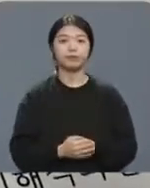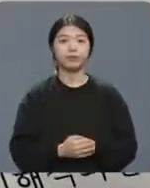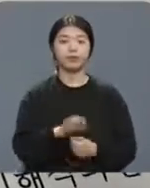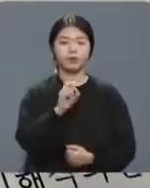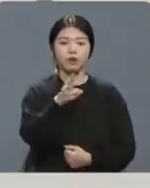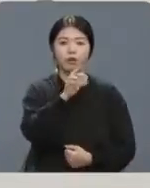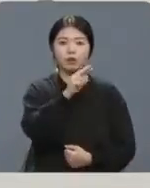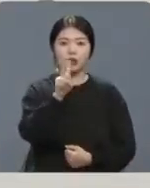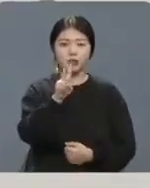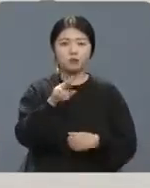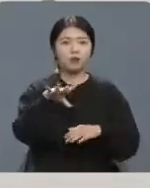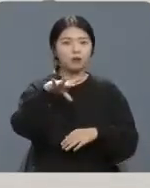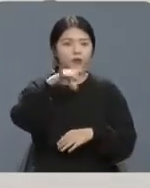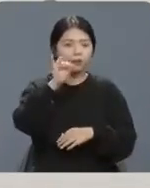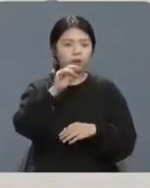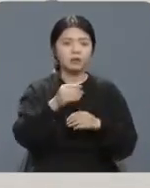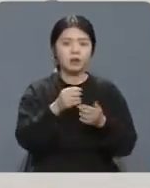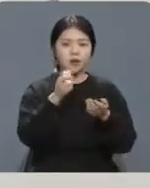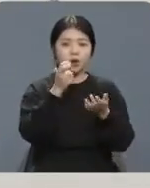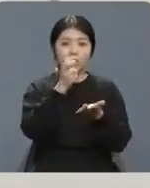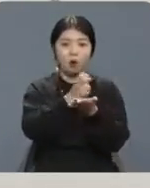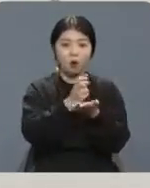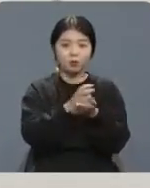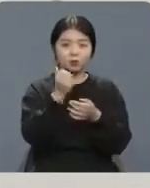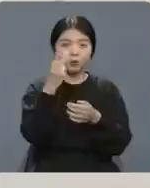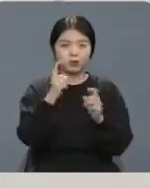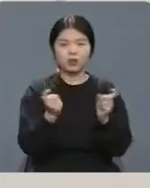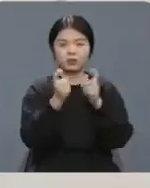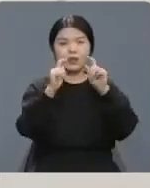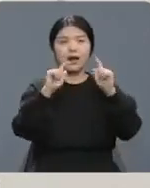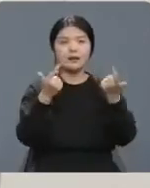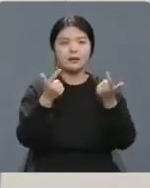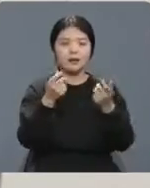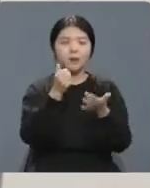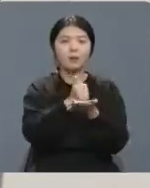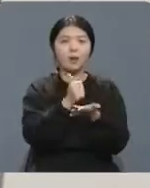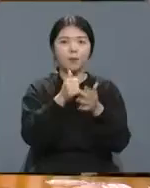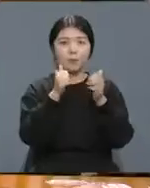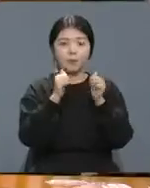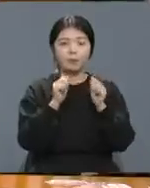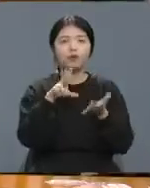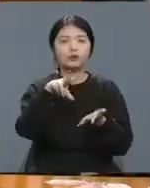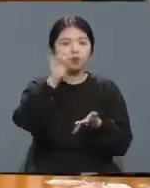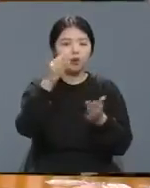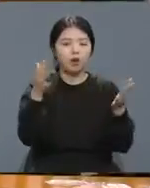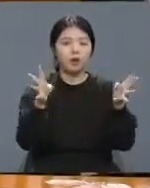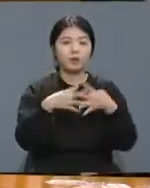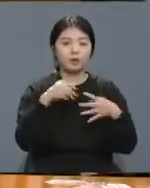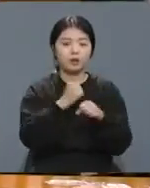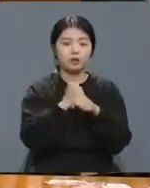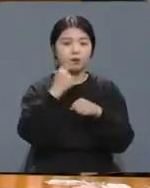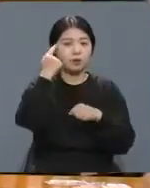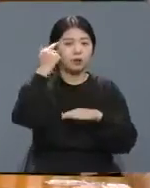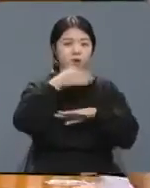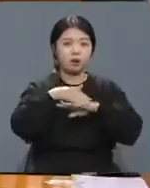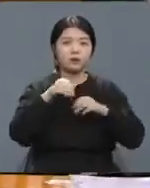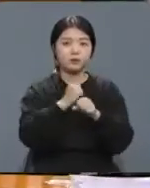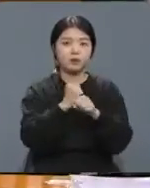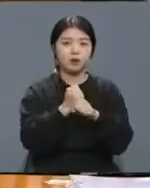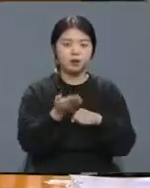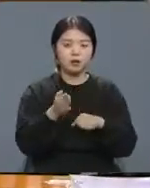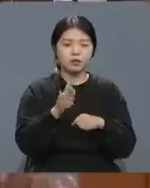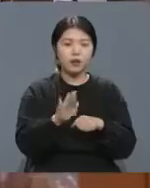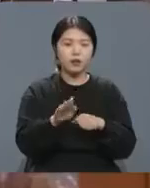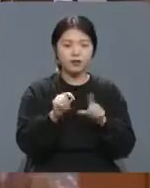여야는 우선적으로 지방자치법 개정안 등 비 쟁점 법안 부터 처리하기로 합의한 상태 입니다 하지만 대부